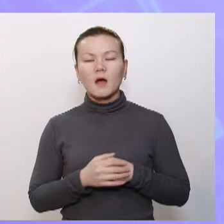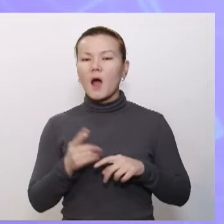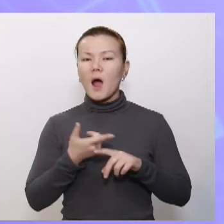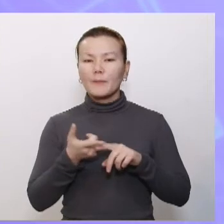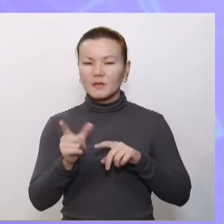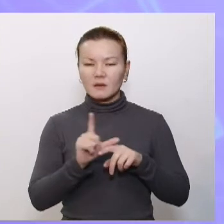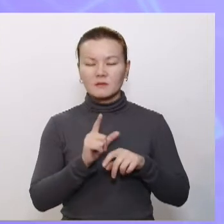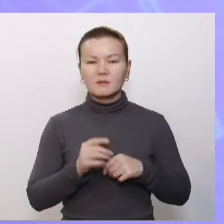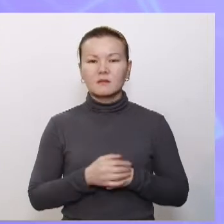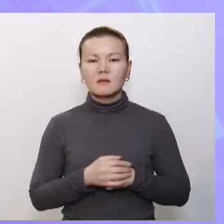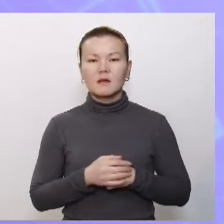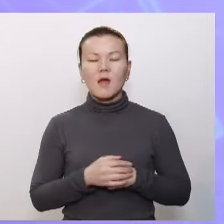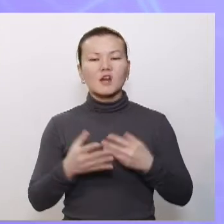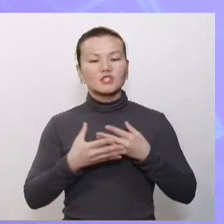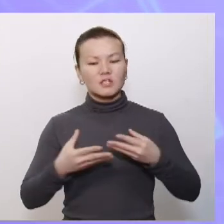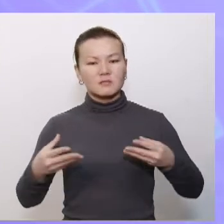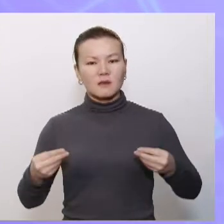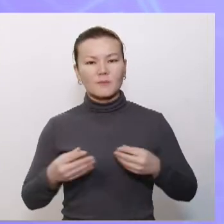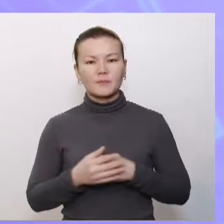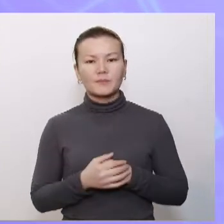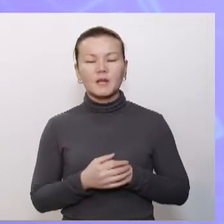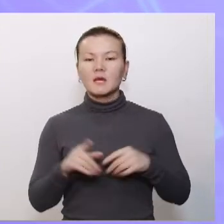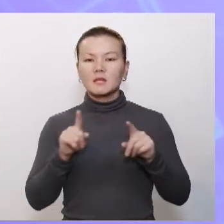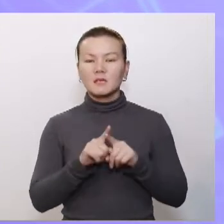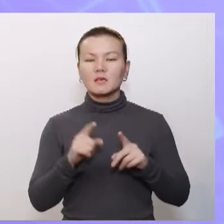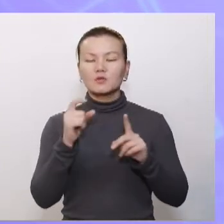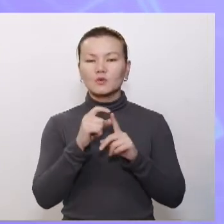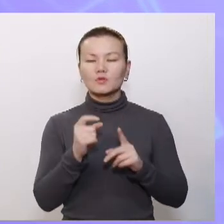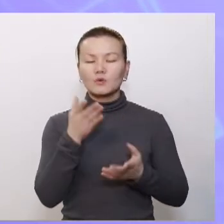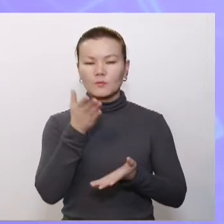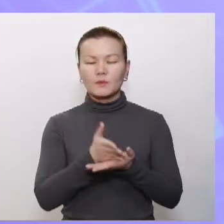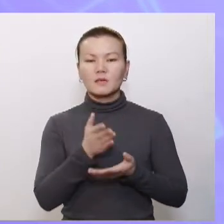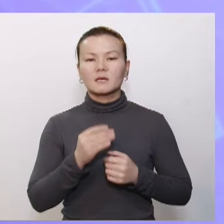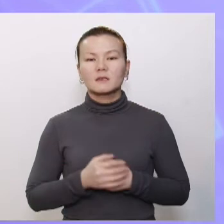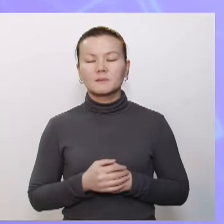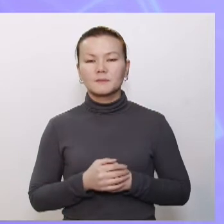абдан, жазында деген сөздөр берилген.